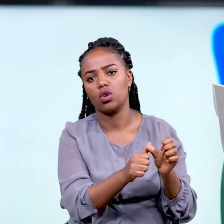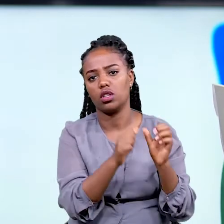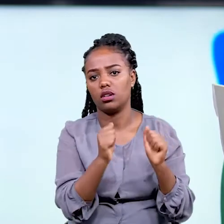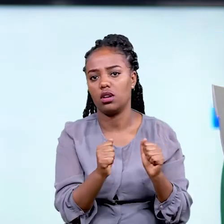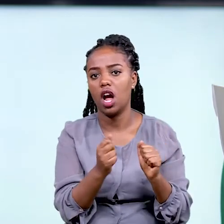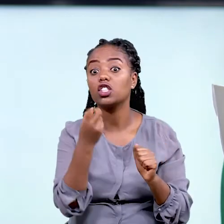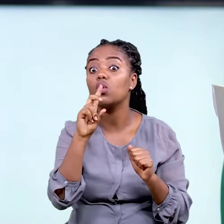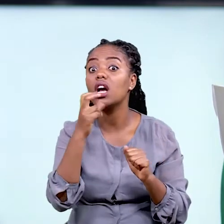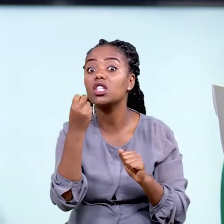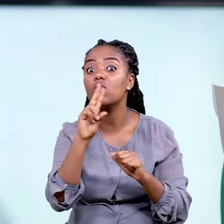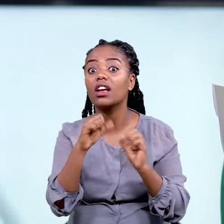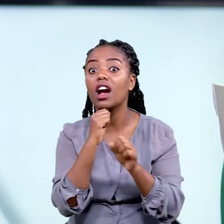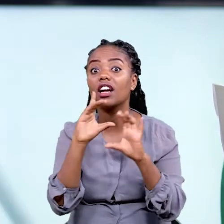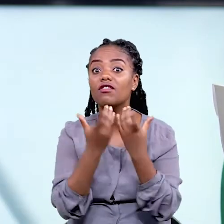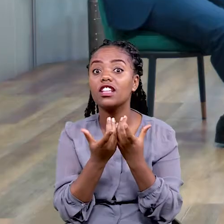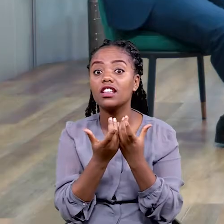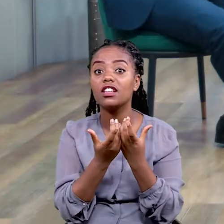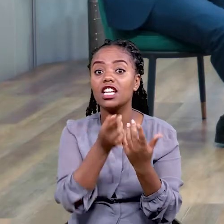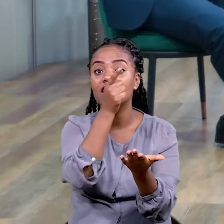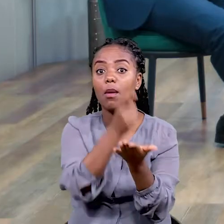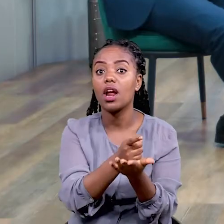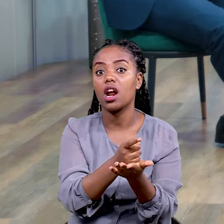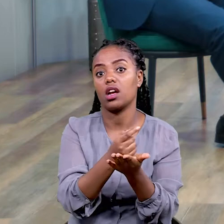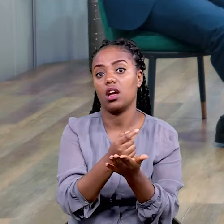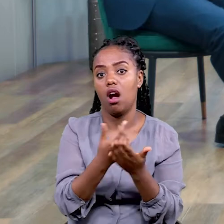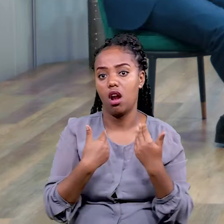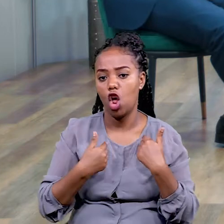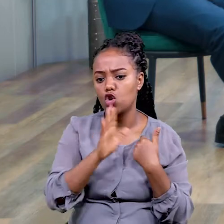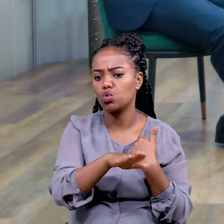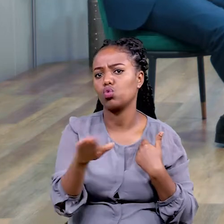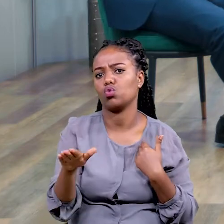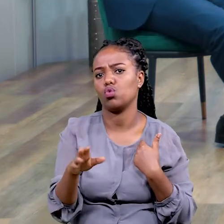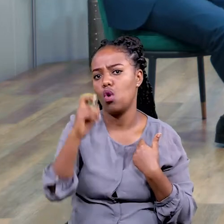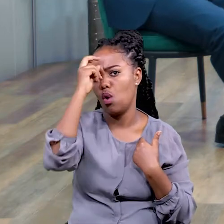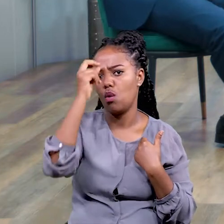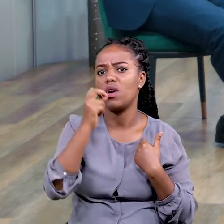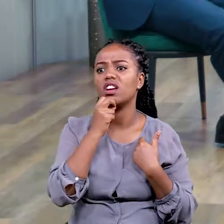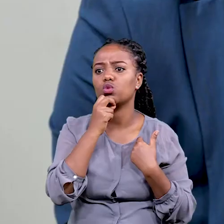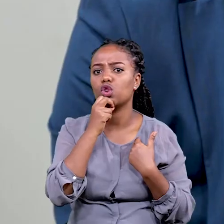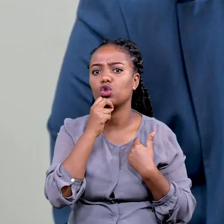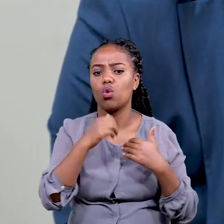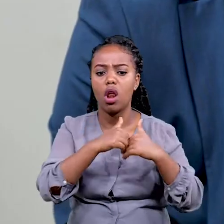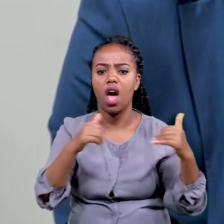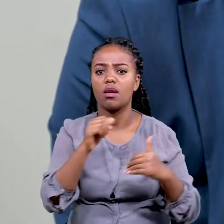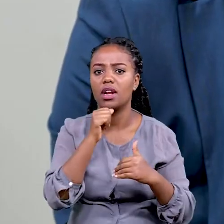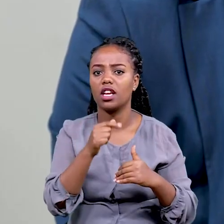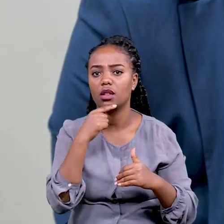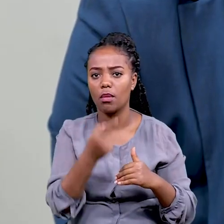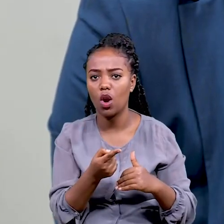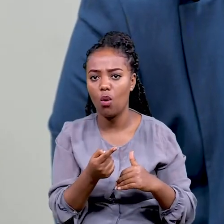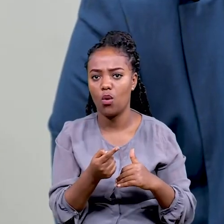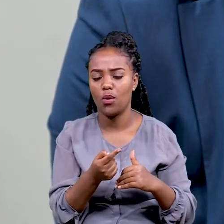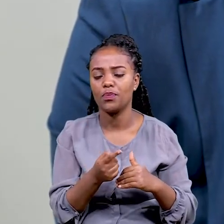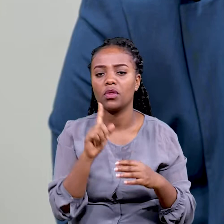ክፍል የተመረቀ ተማሪ ሁሉ አለ በአማራ ክልል ምናምን፣ ብዙ ኤክስፒሪየንሶች አሉ። ልጆቹ ወላጆቻቸው ላለመልቀቅ